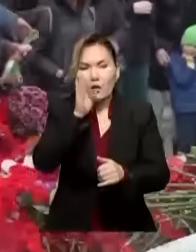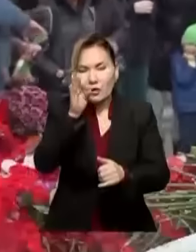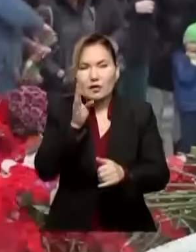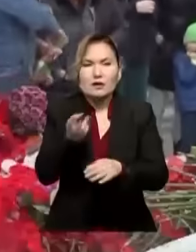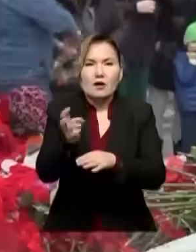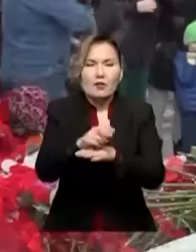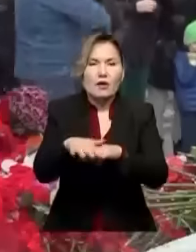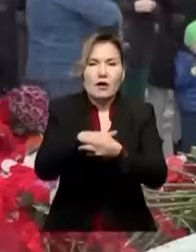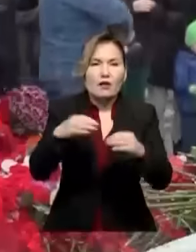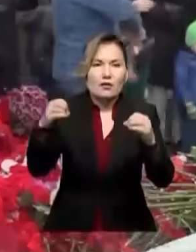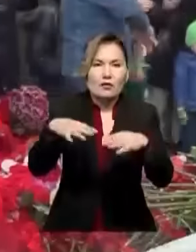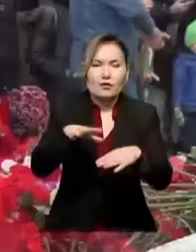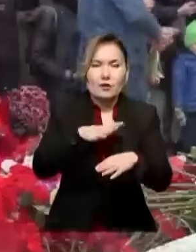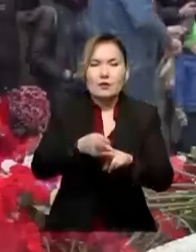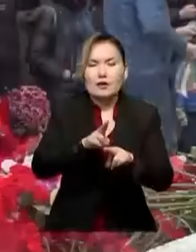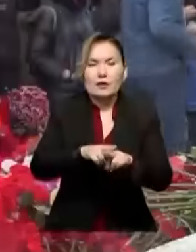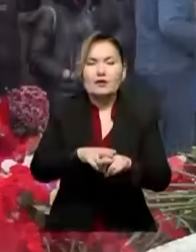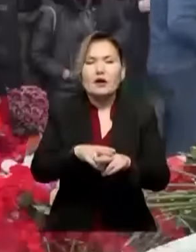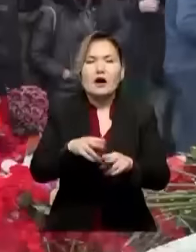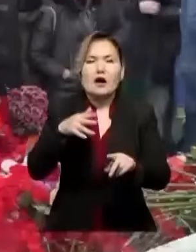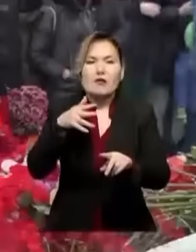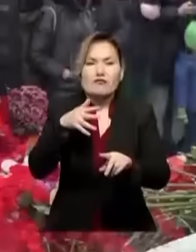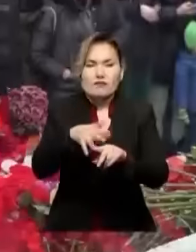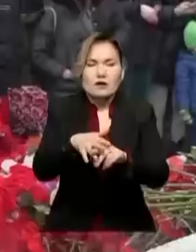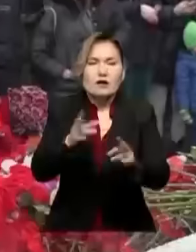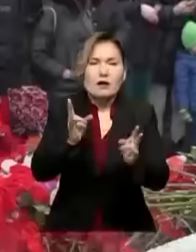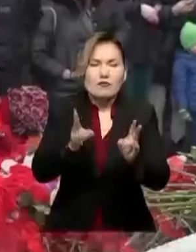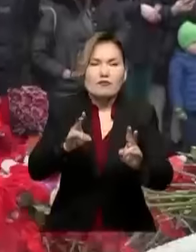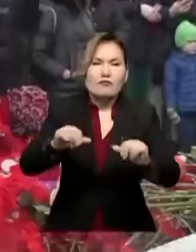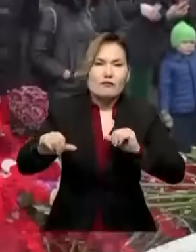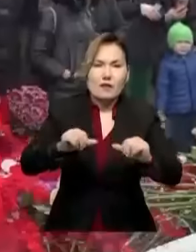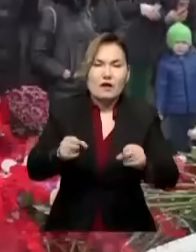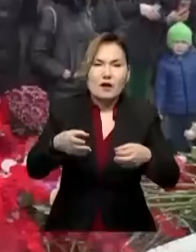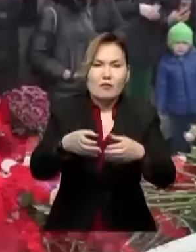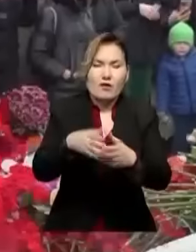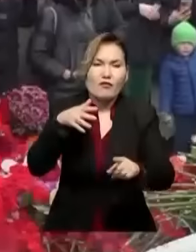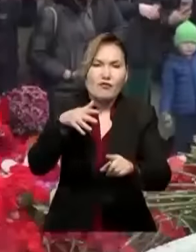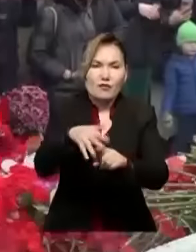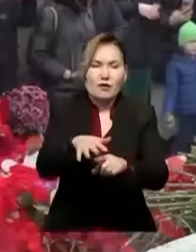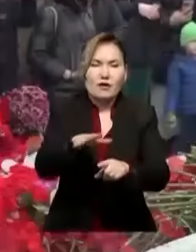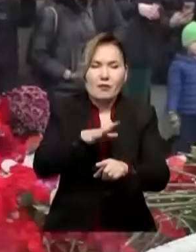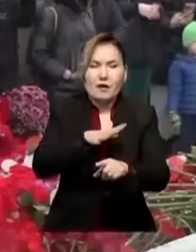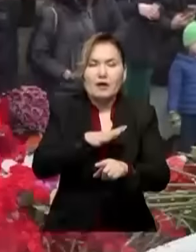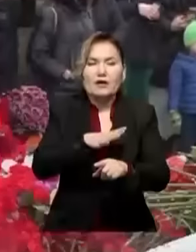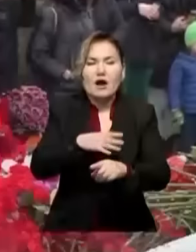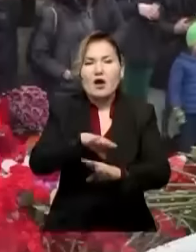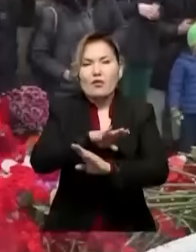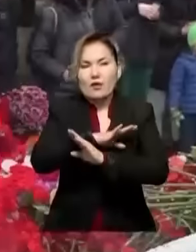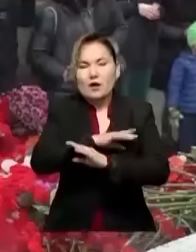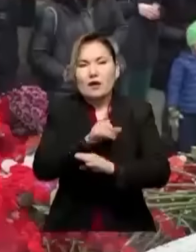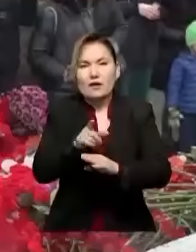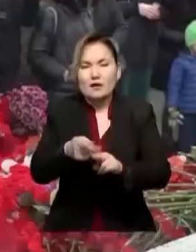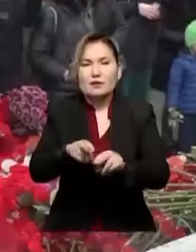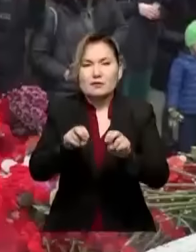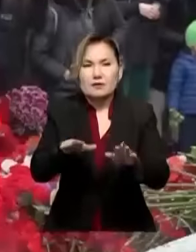келгендердің қарасы қалың. Бұл жерде лаңкестік кезінде қаза тапқандарды еске алуға арналған уақытша тағзым ету орны